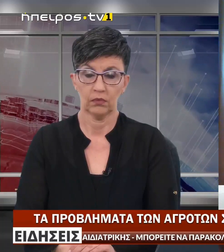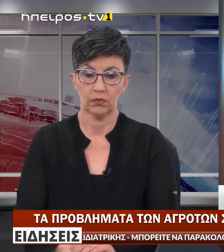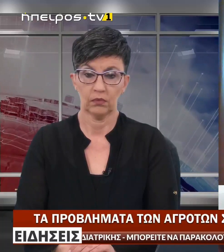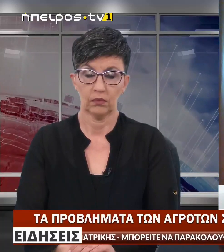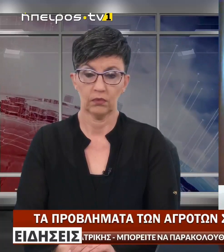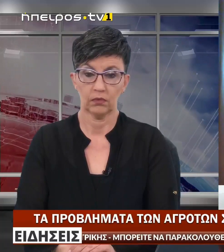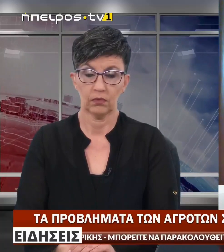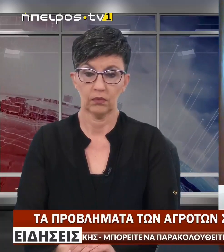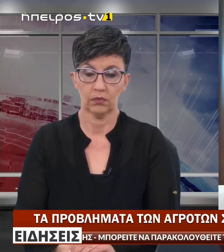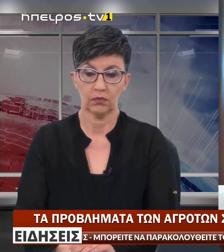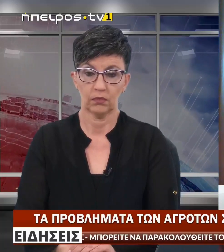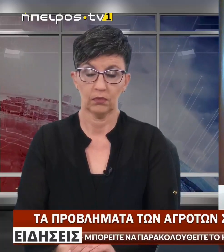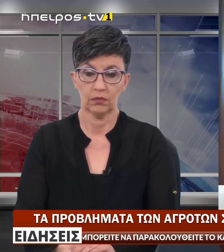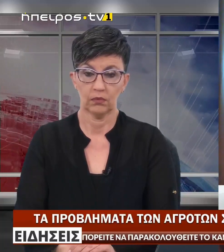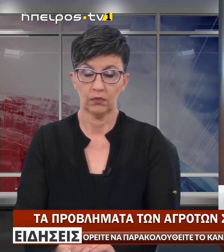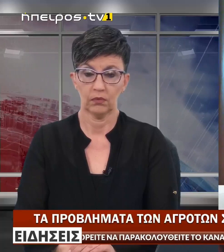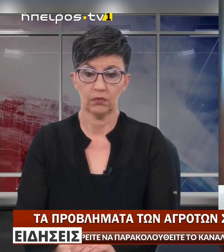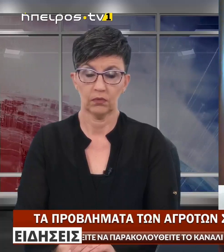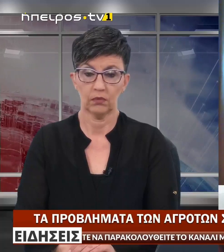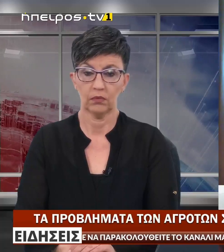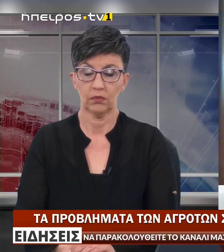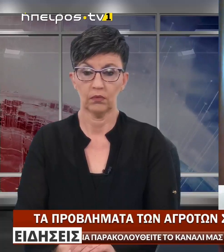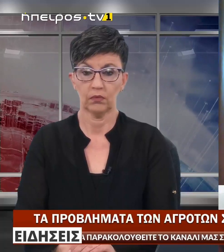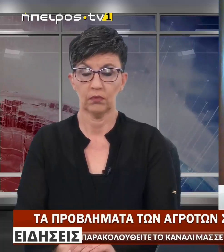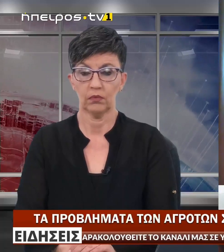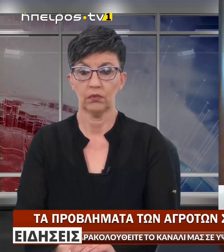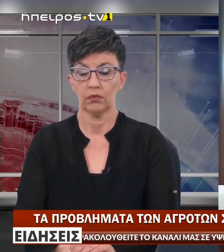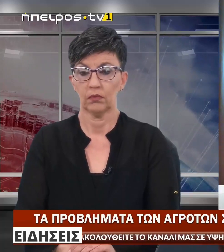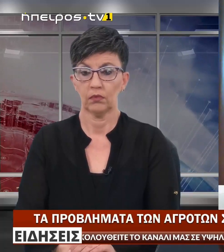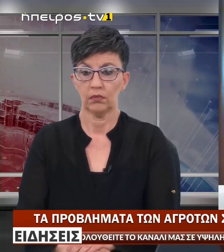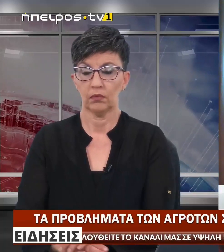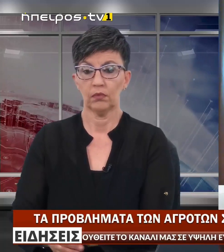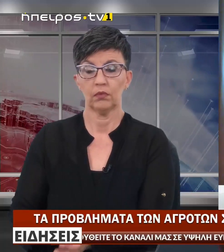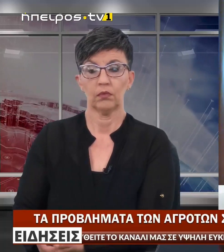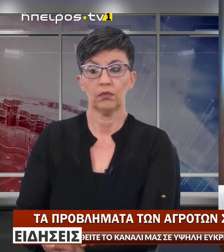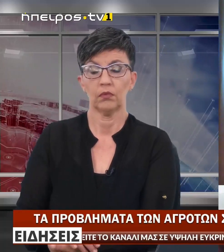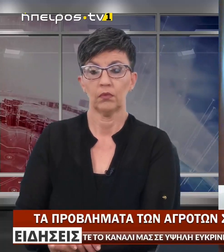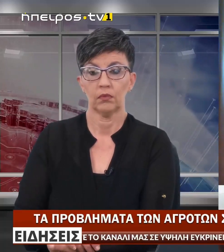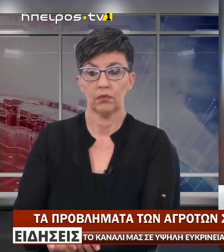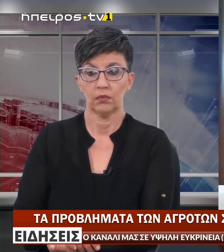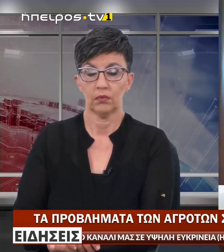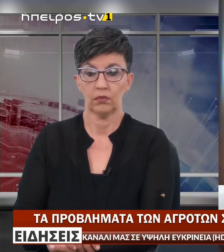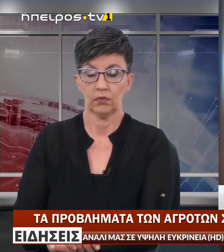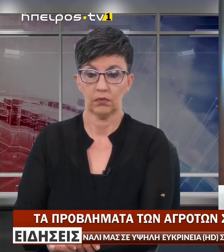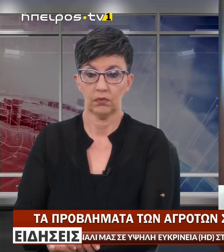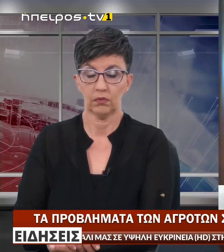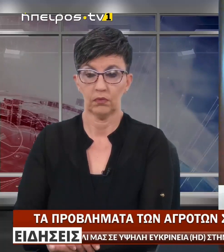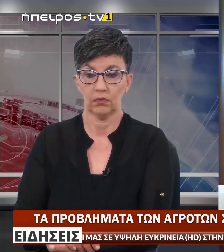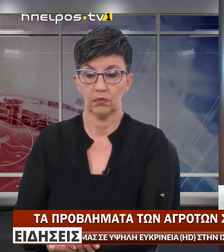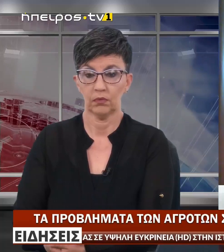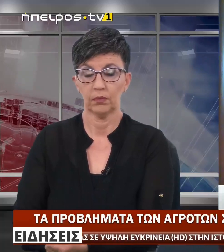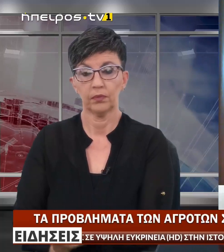η οποία δεν βοηθάει να πέσει το κόστος παραγωγής, να επιδοτηθεί, δεν εξασφαλίζει εγγυημένες τιμές, οδηγεί τους αγρότες να μην